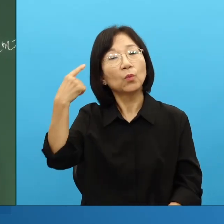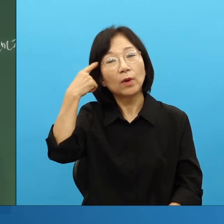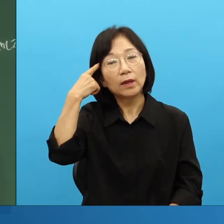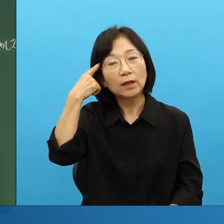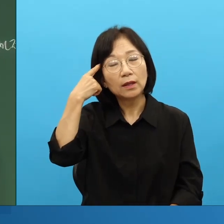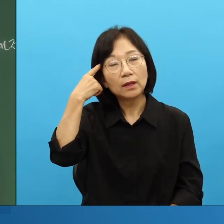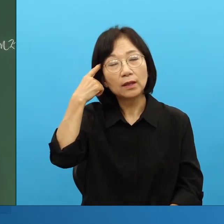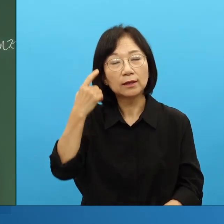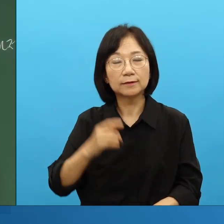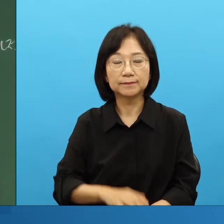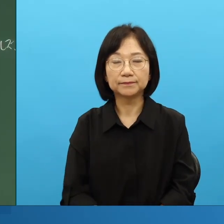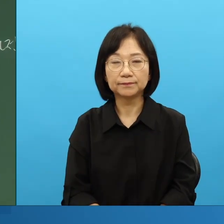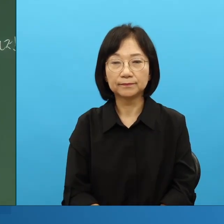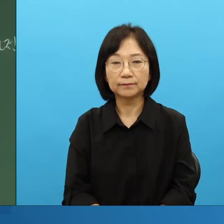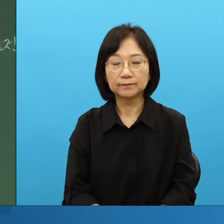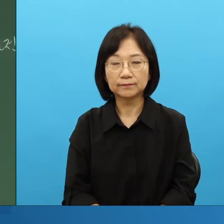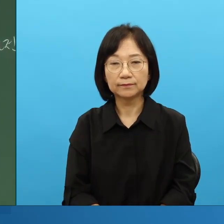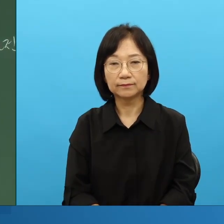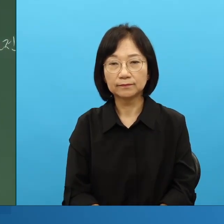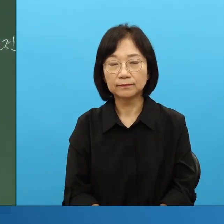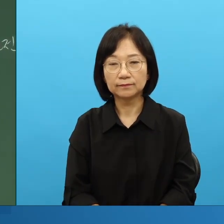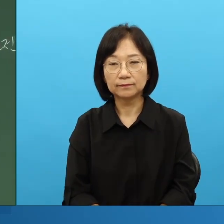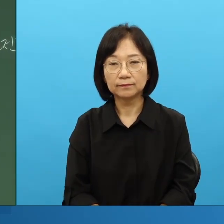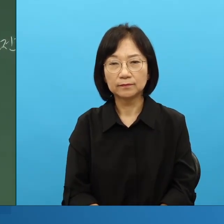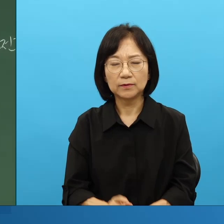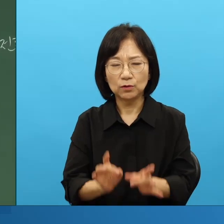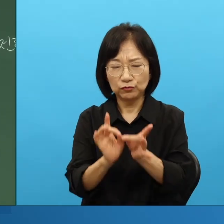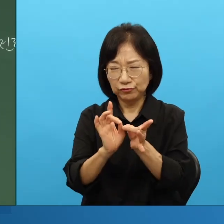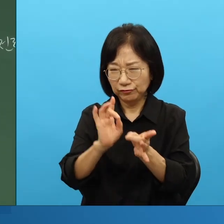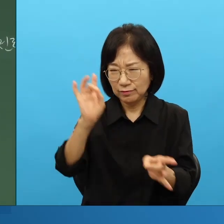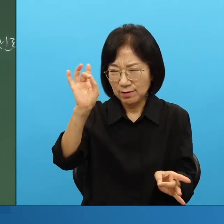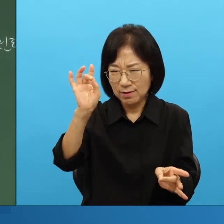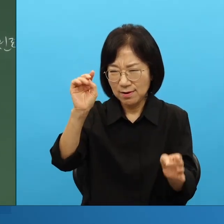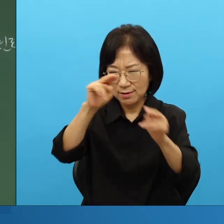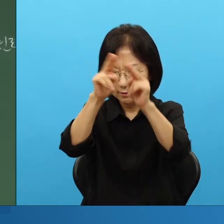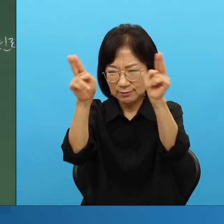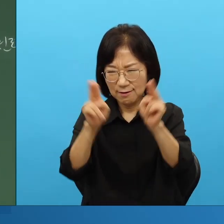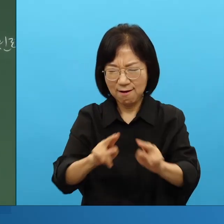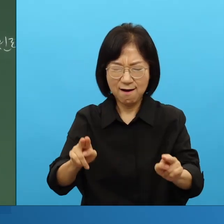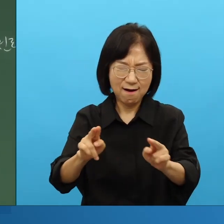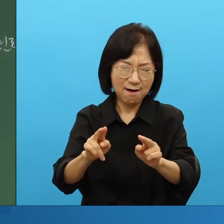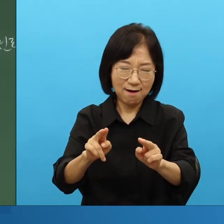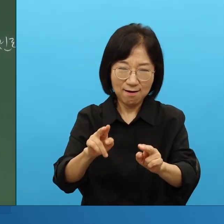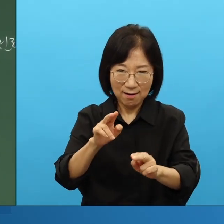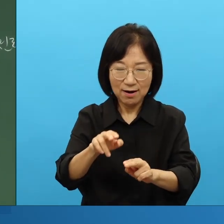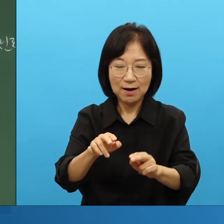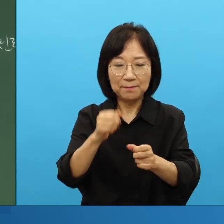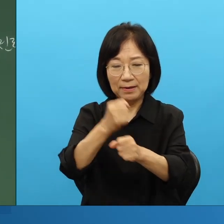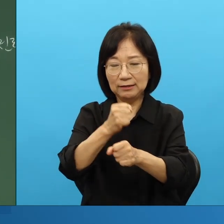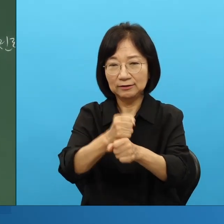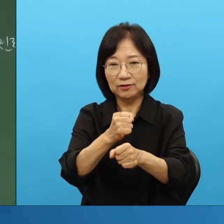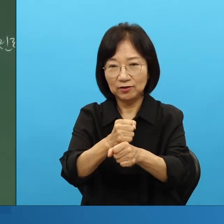우상 신전으로 흑암 문화를 다 차고 있는 거예요. 실제로 偶像寺庙